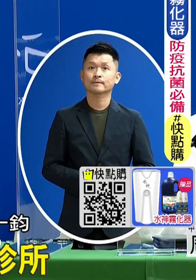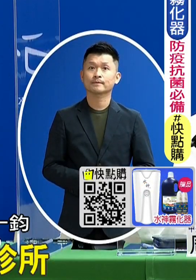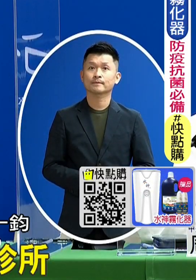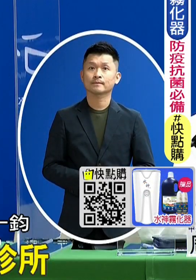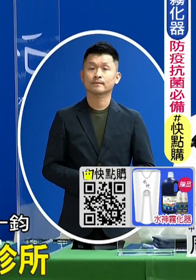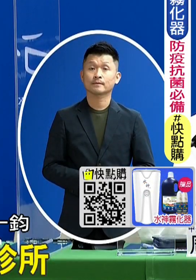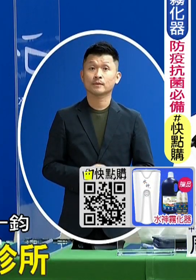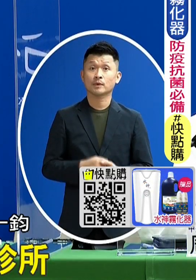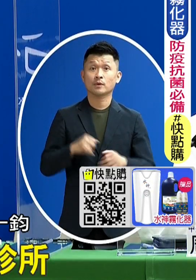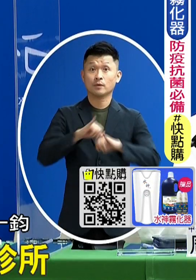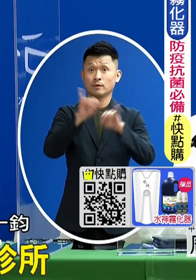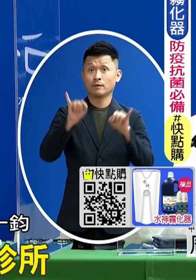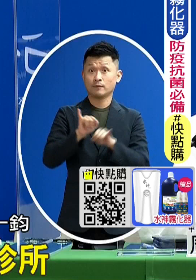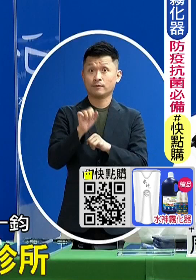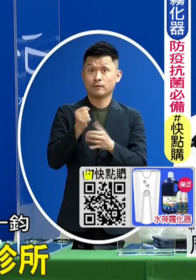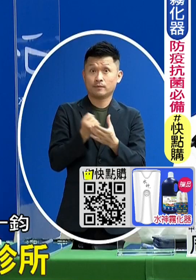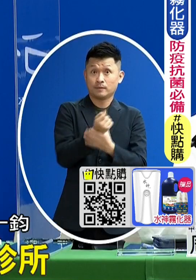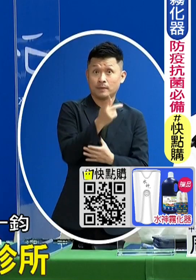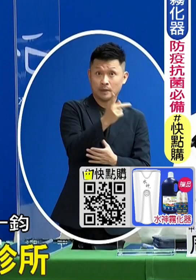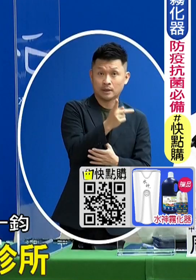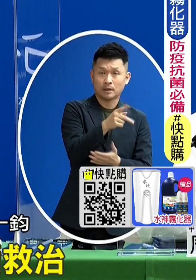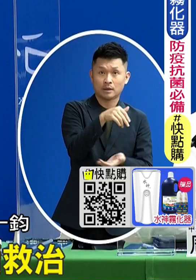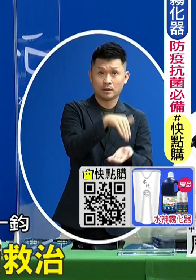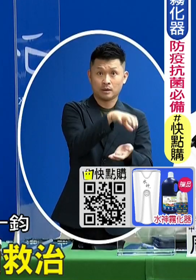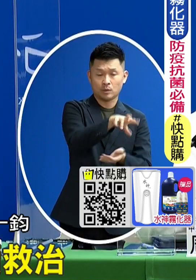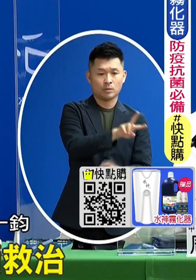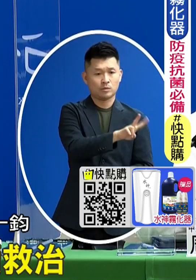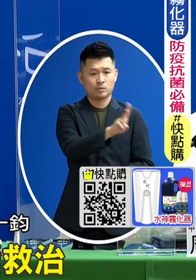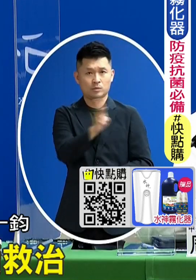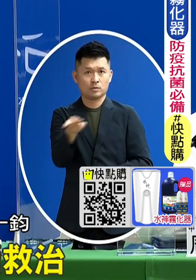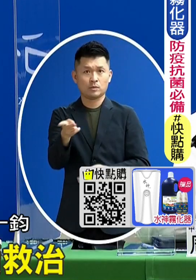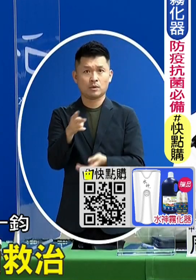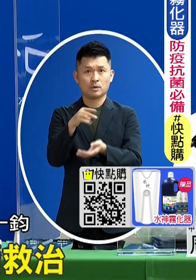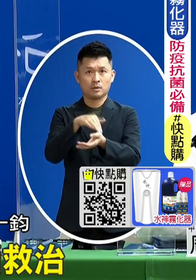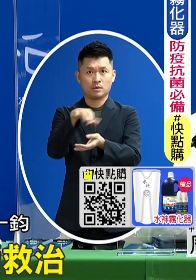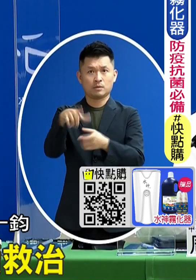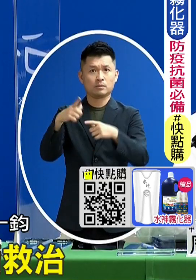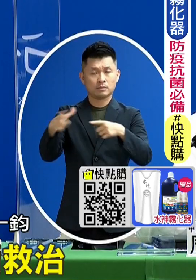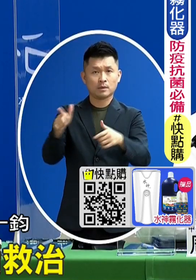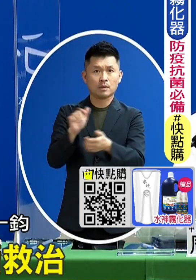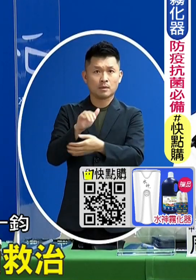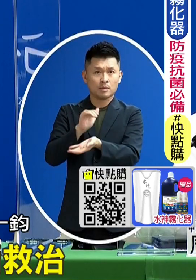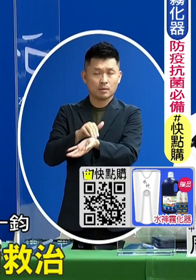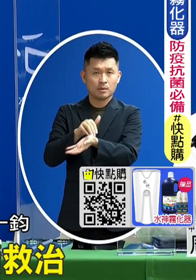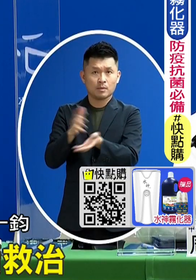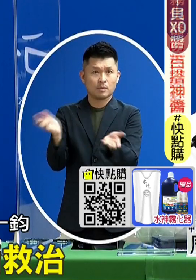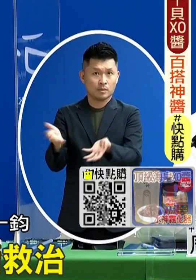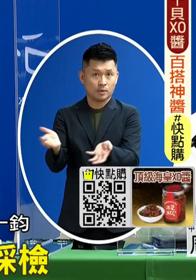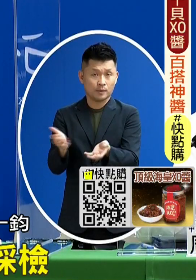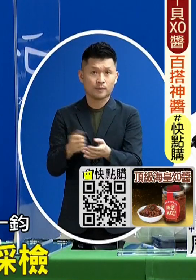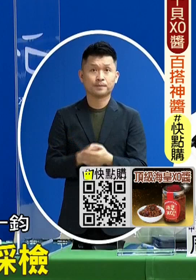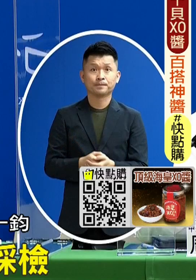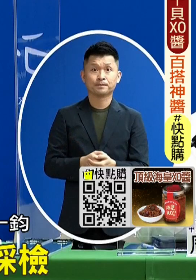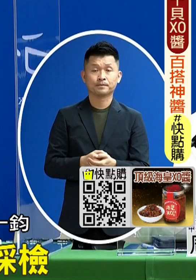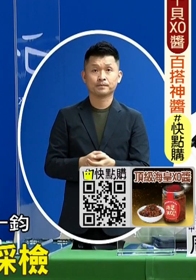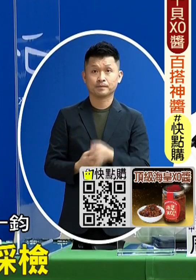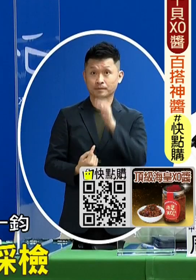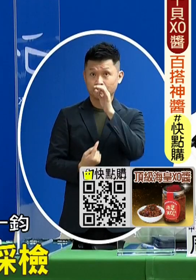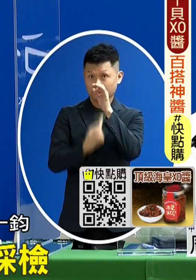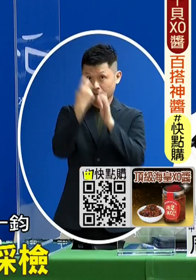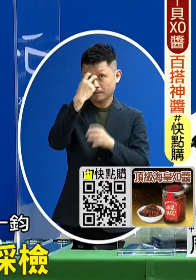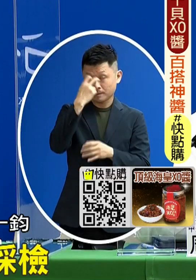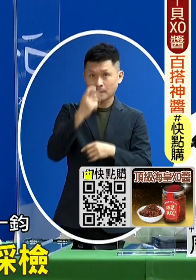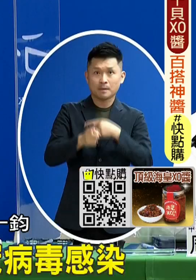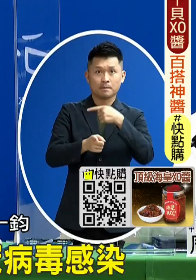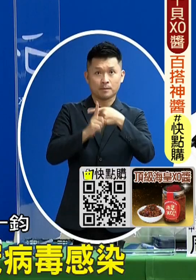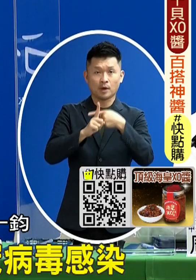这个妇产科的诊所转院到这个医院去继续的救治，那到医院之后再采检就PCR